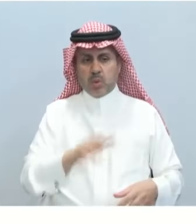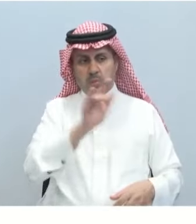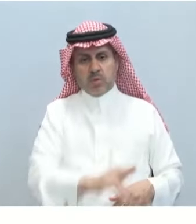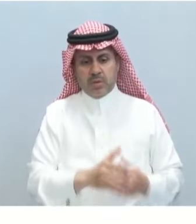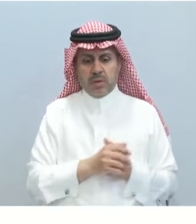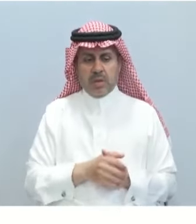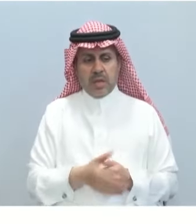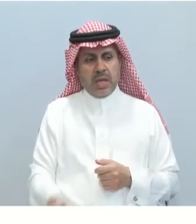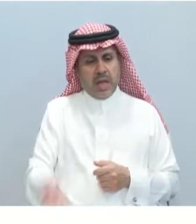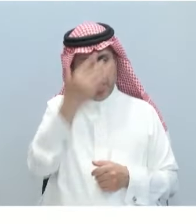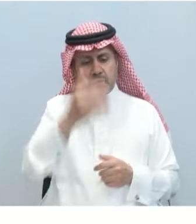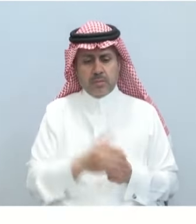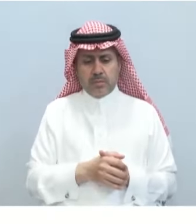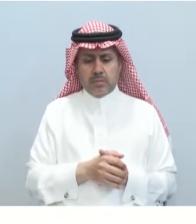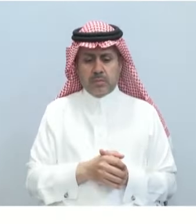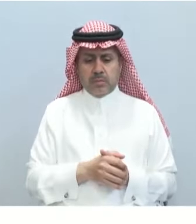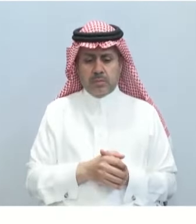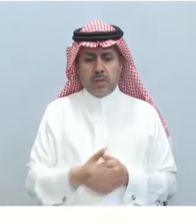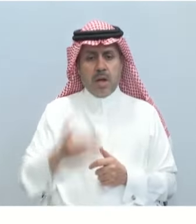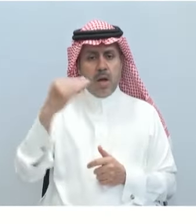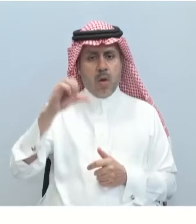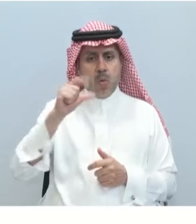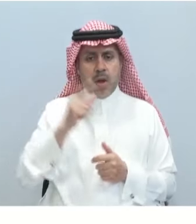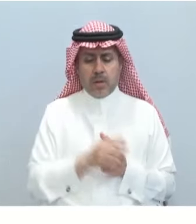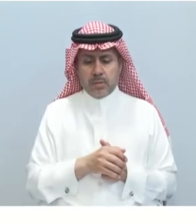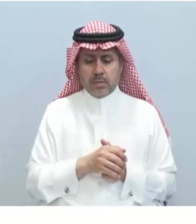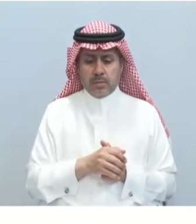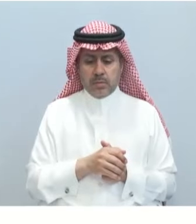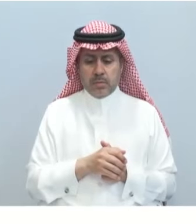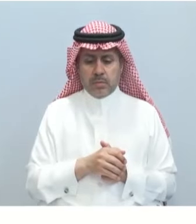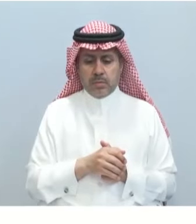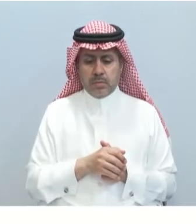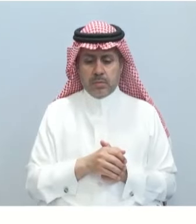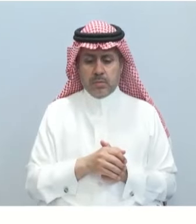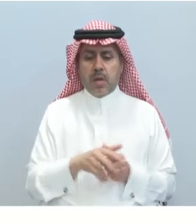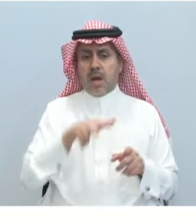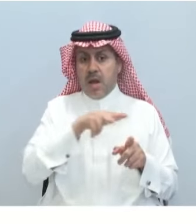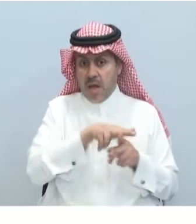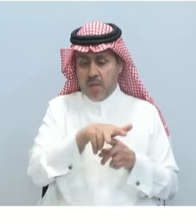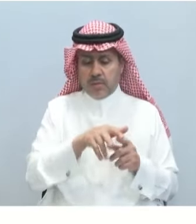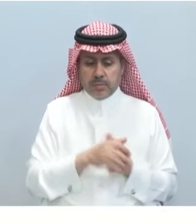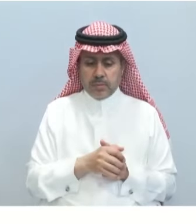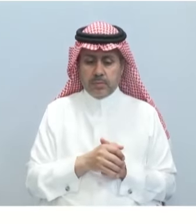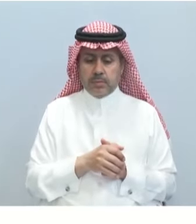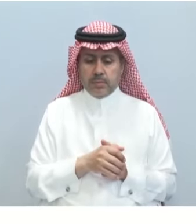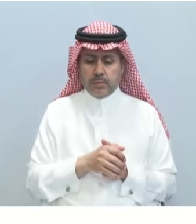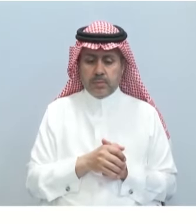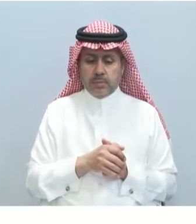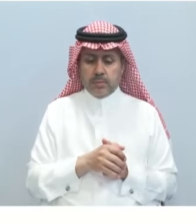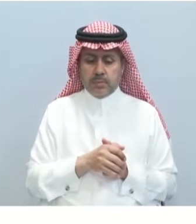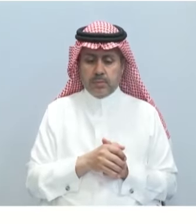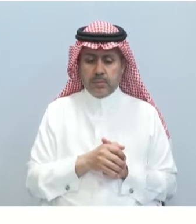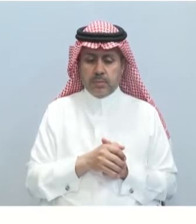فيتنر عليه ويناديه بالاحوال لاحظ معي الان جانب الاذى جانب